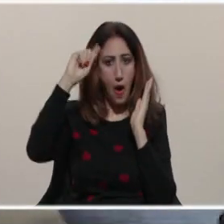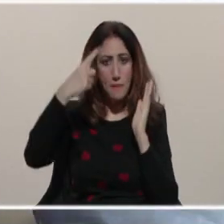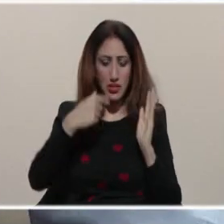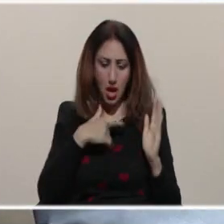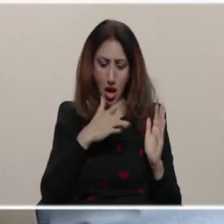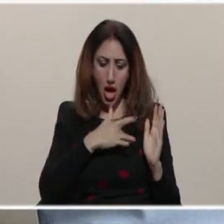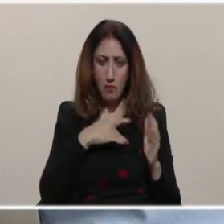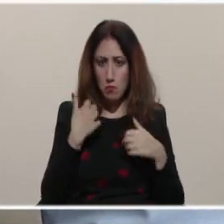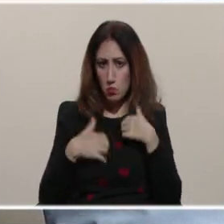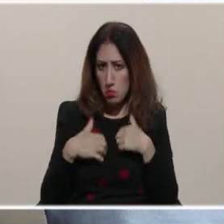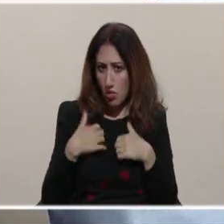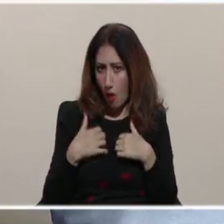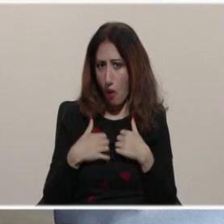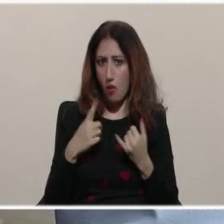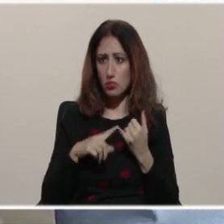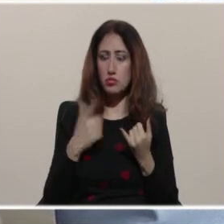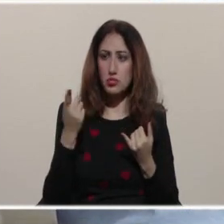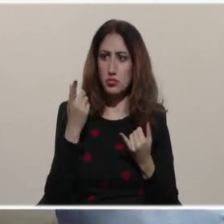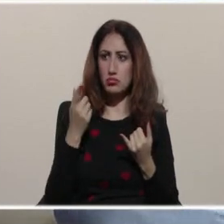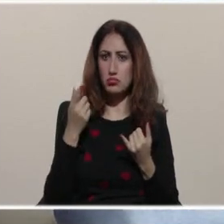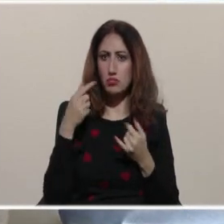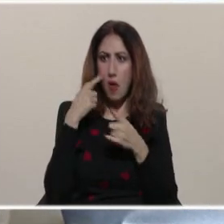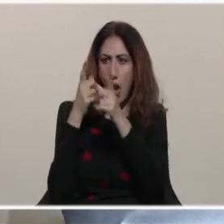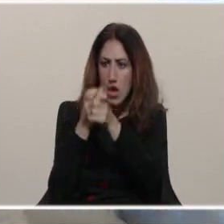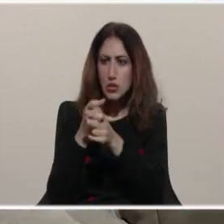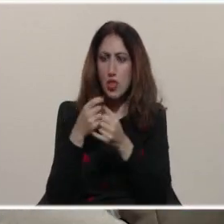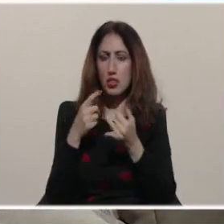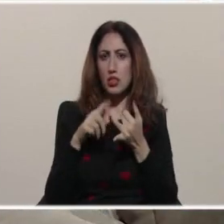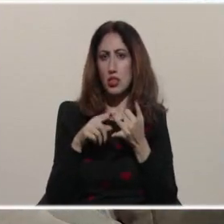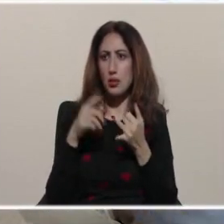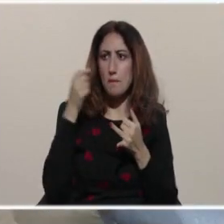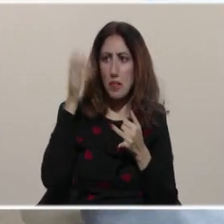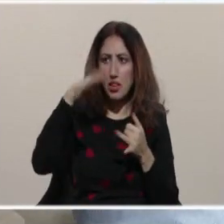قلبي غل ولا حقد ولا حسد على أحد من الناس أبداً.